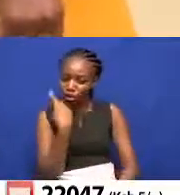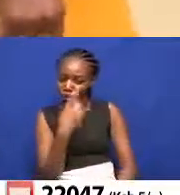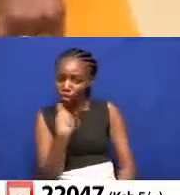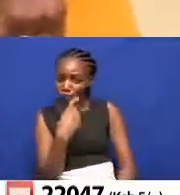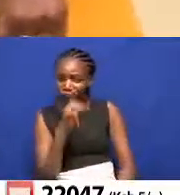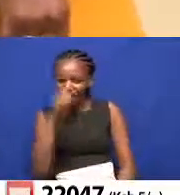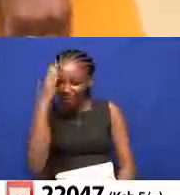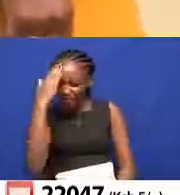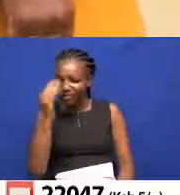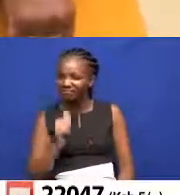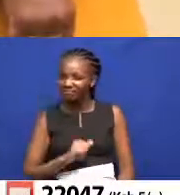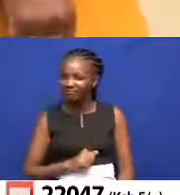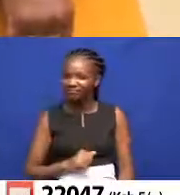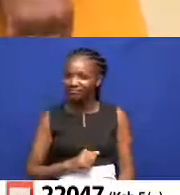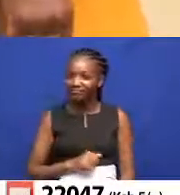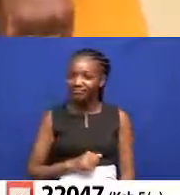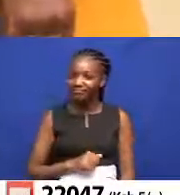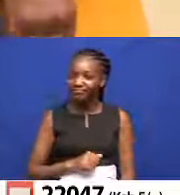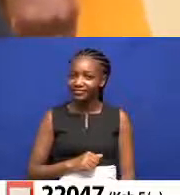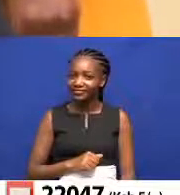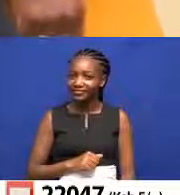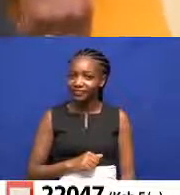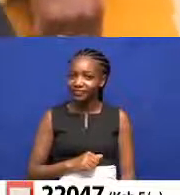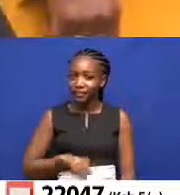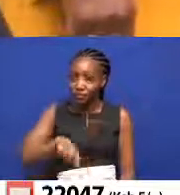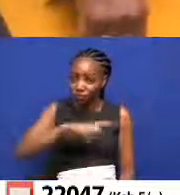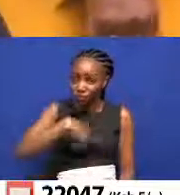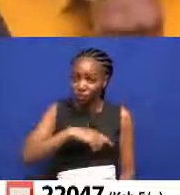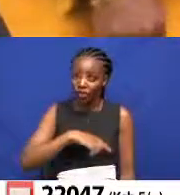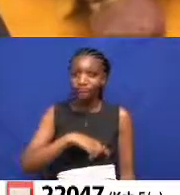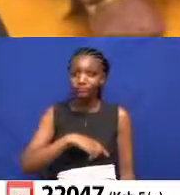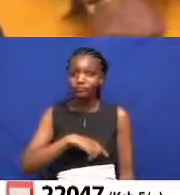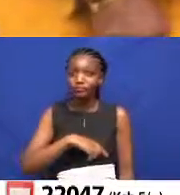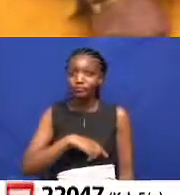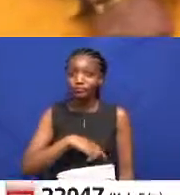unajua utu wetu kama wapwani,